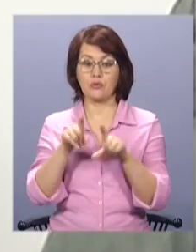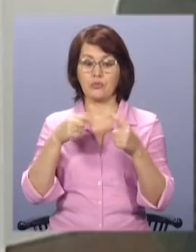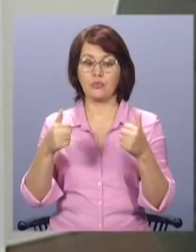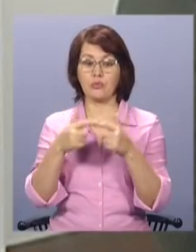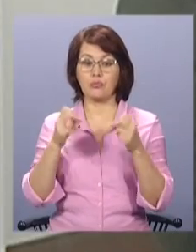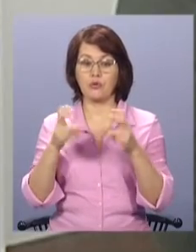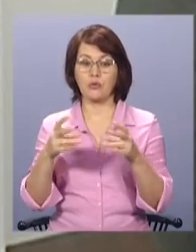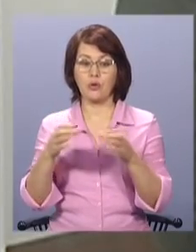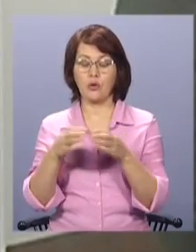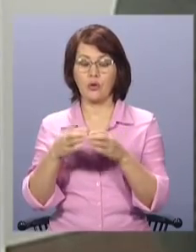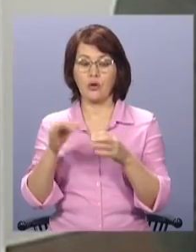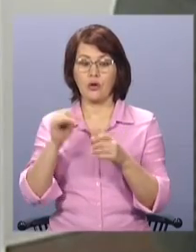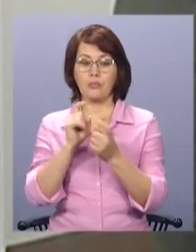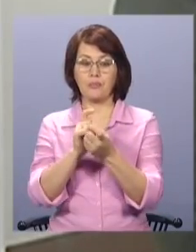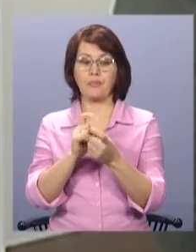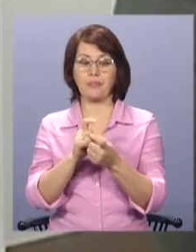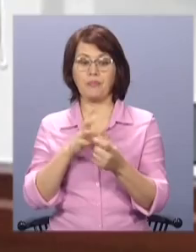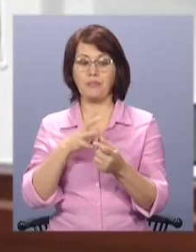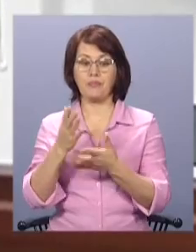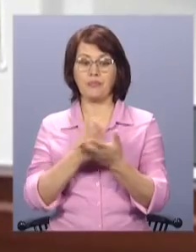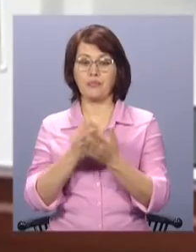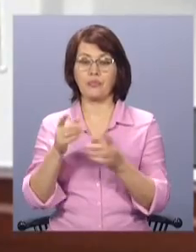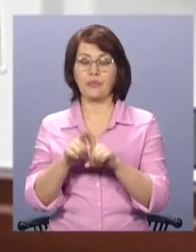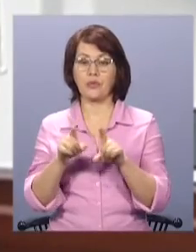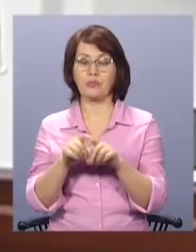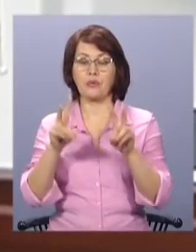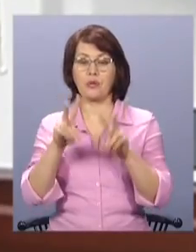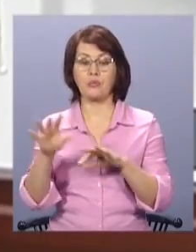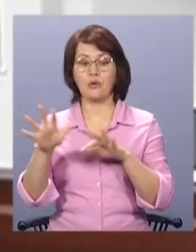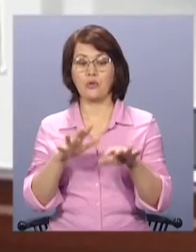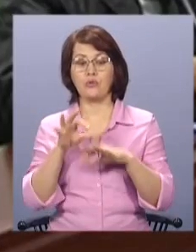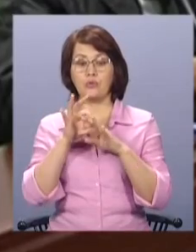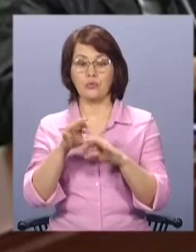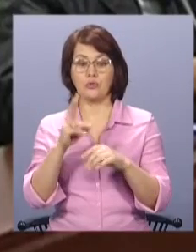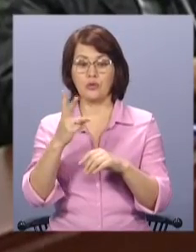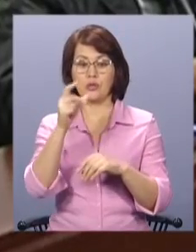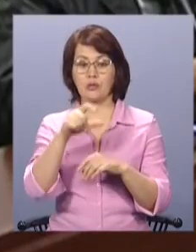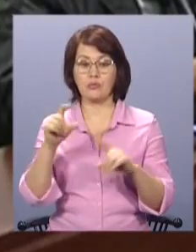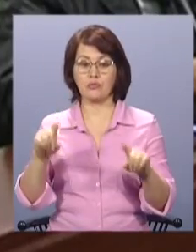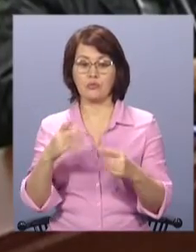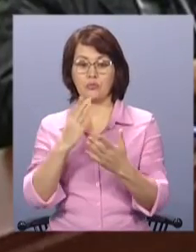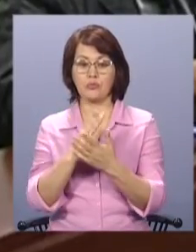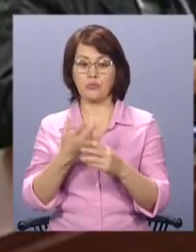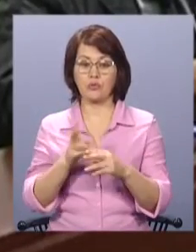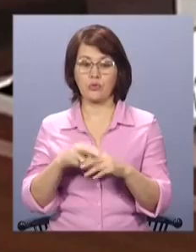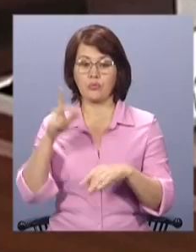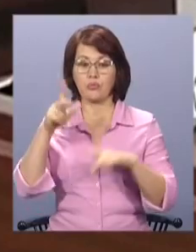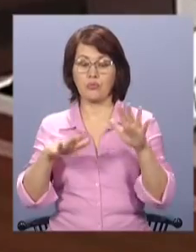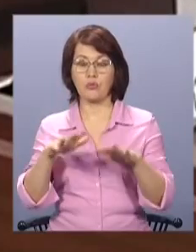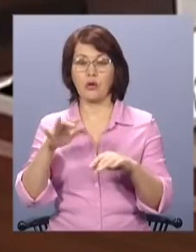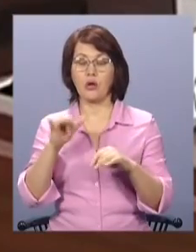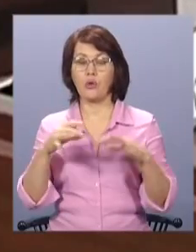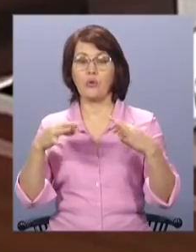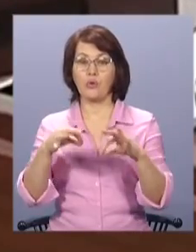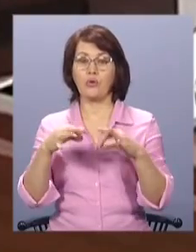ұйымдасқан қылмыстық топпен күрес басқармасының қызметкерлері арнайы операция жүргізіп, 2 азаматты қолға түсірген еді. Күдіктілер мінген